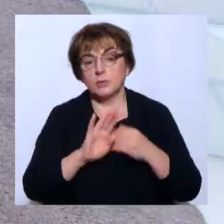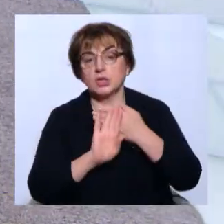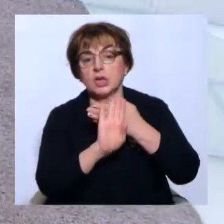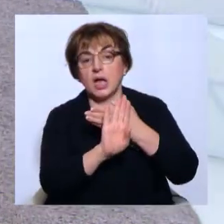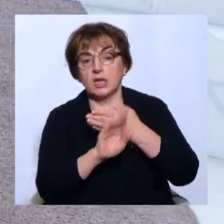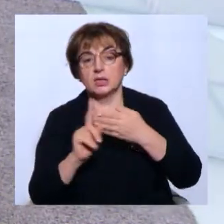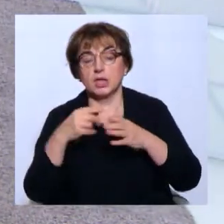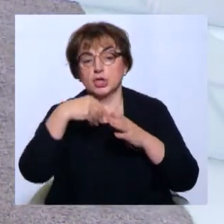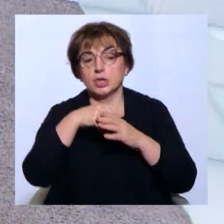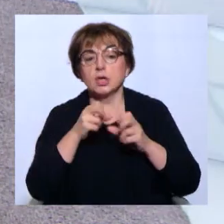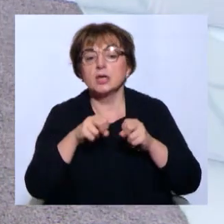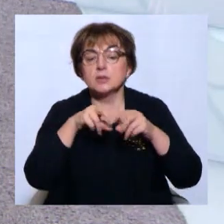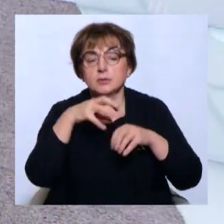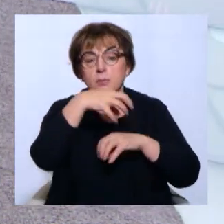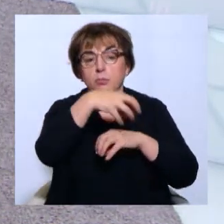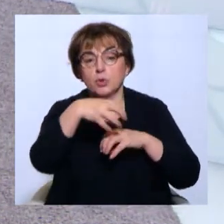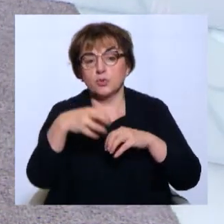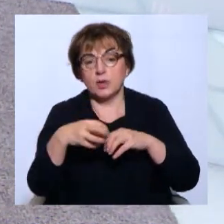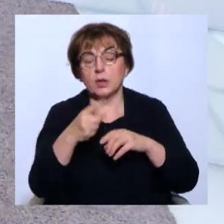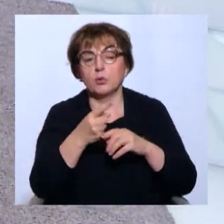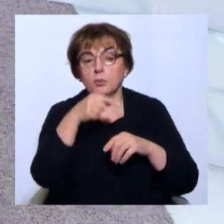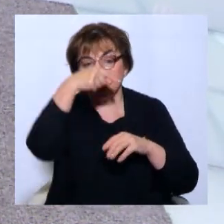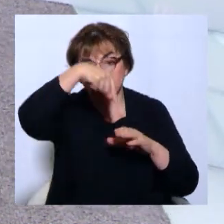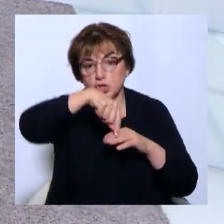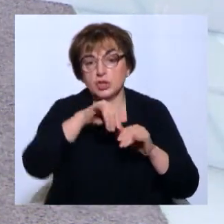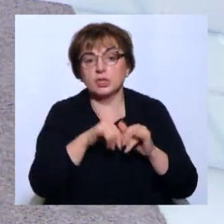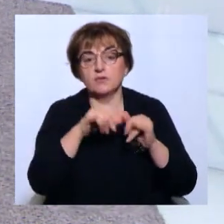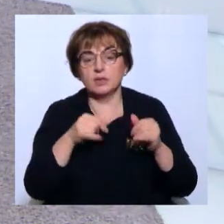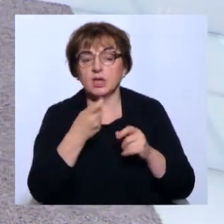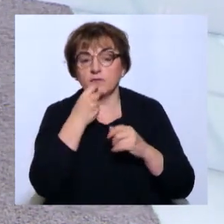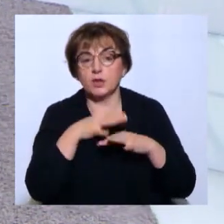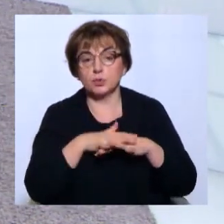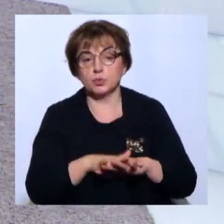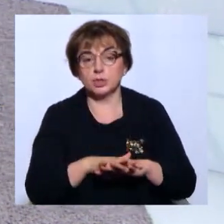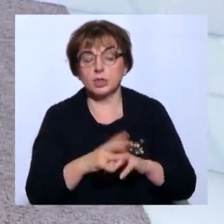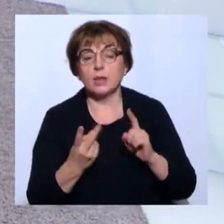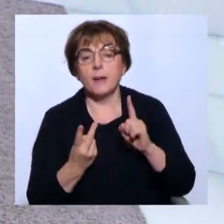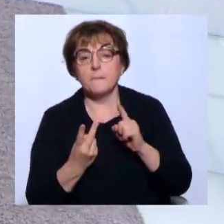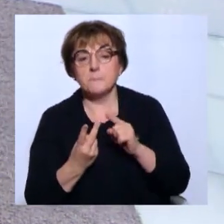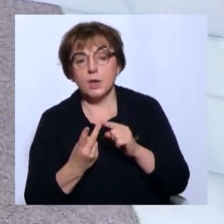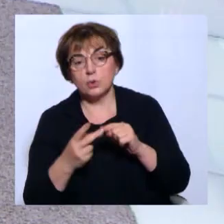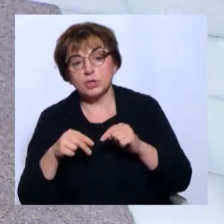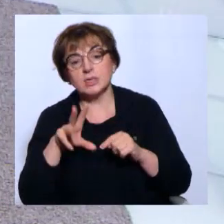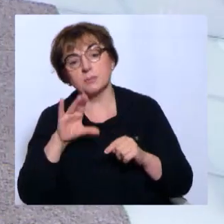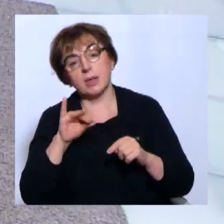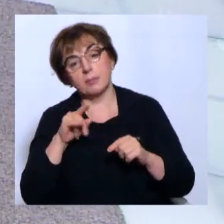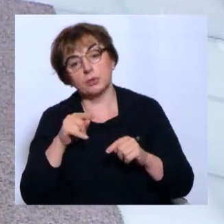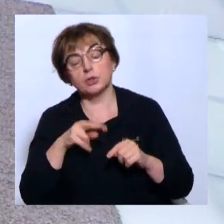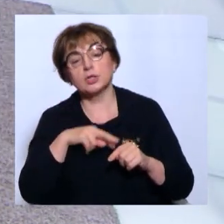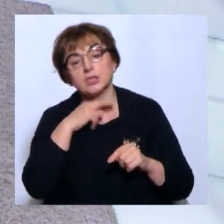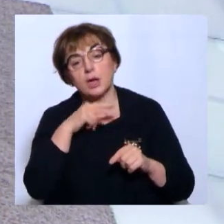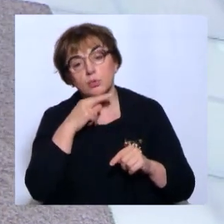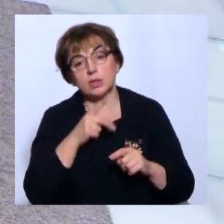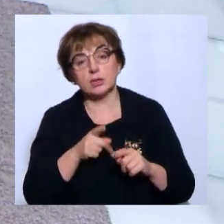შრეში, ჩნდება პატარა ბორცვაკები, რომელშიც ვითარდება კვერცხუჯრედი და მეორეში სპერმატოზოიდი. საყურადღებოა